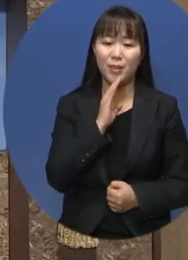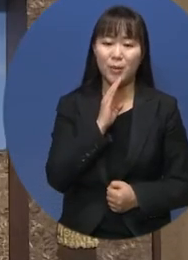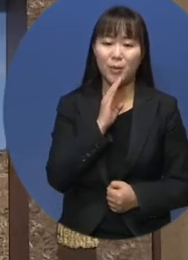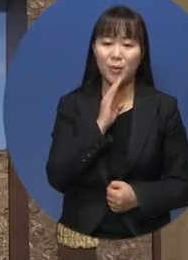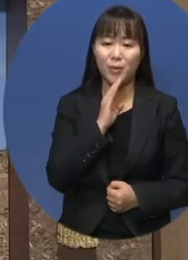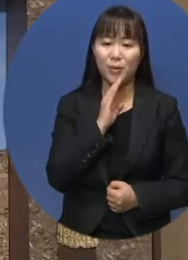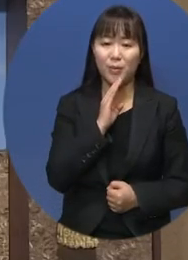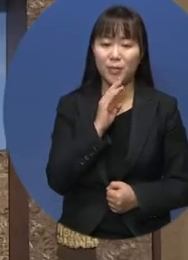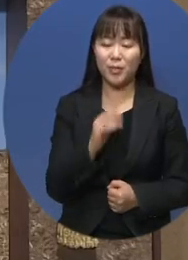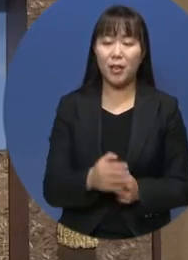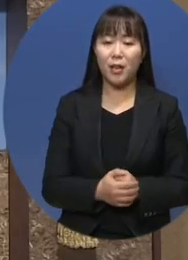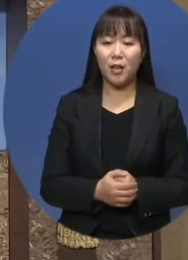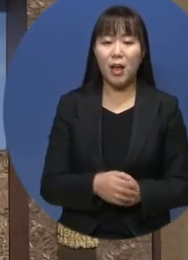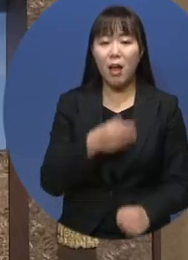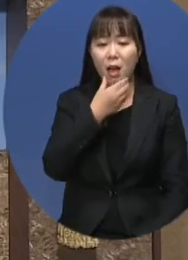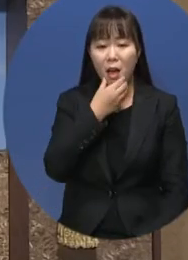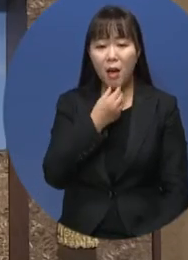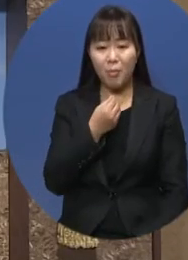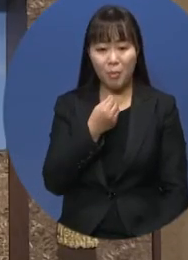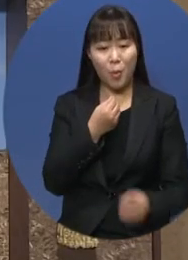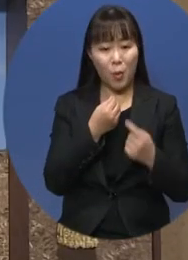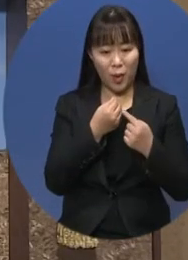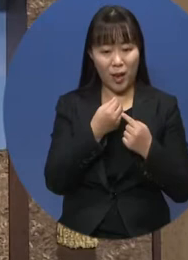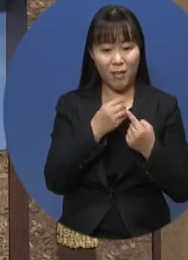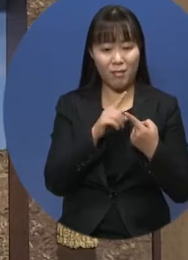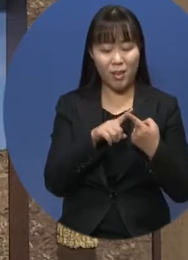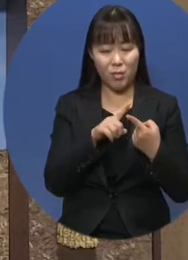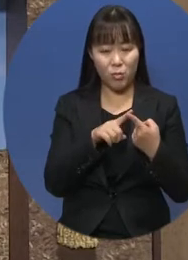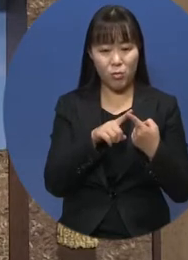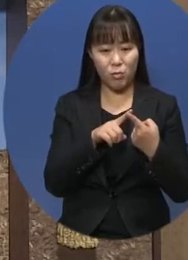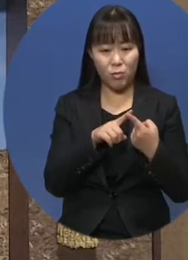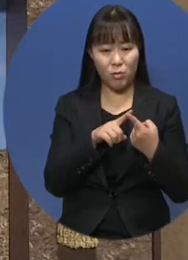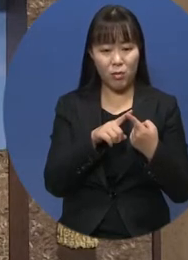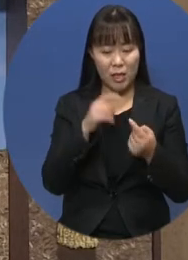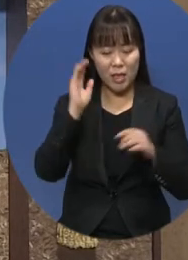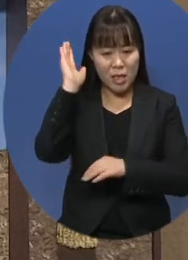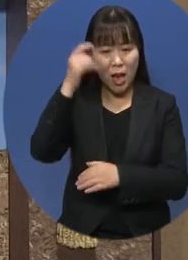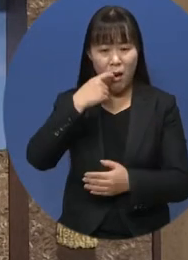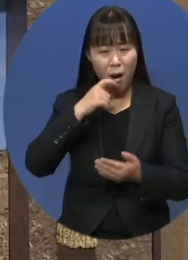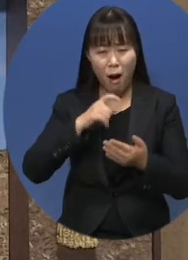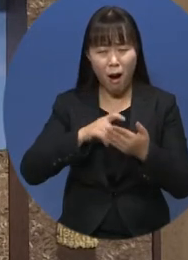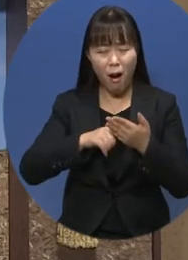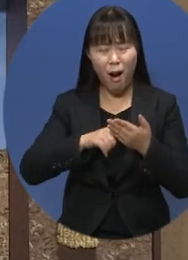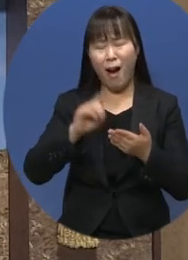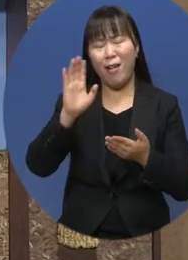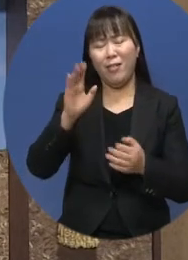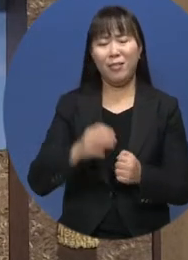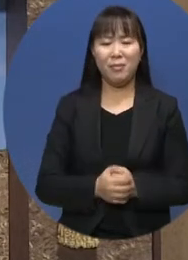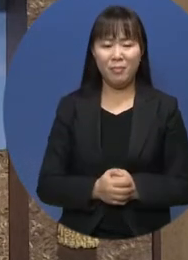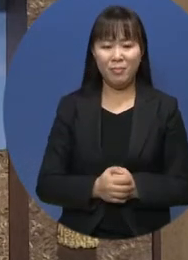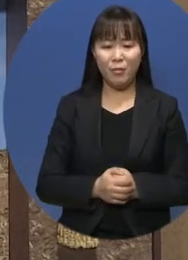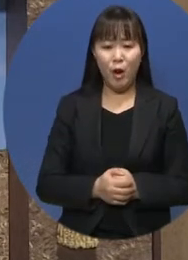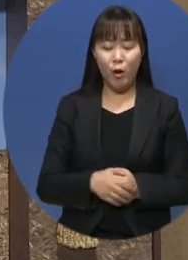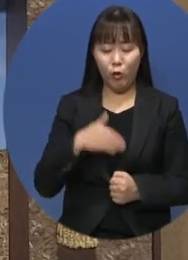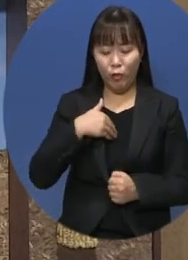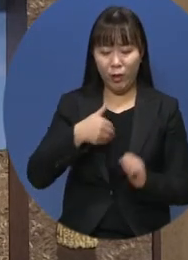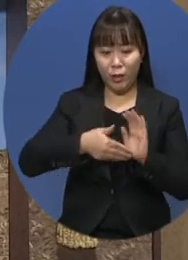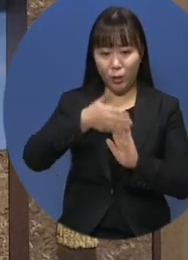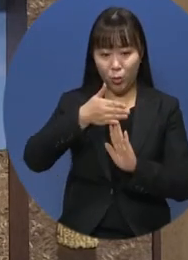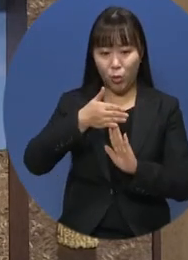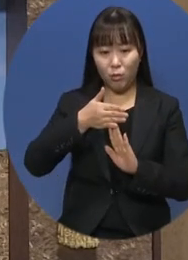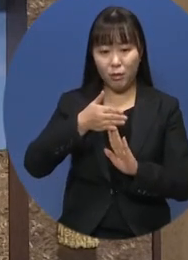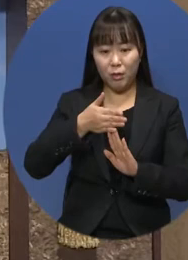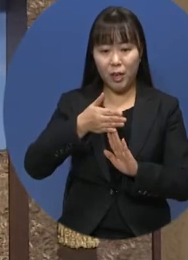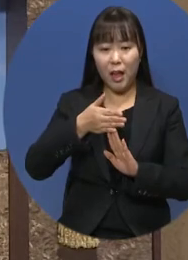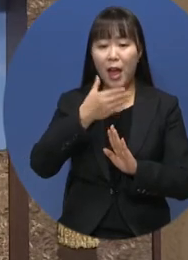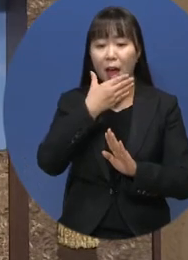이 행복에 대해서 우리가 쉽게 이야기할 어려워 쉽지가 않아요 근데 우리 구리시 도 구리 시민